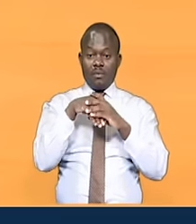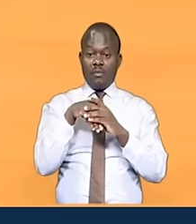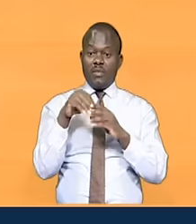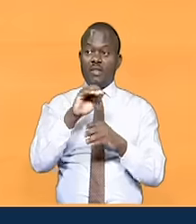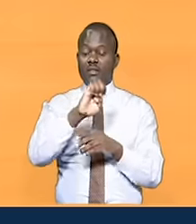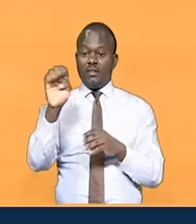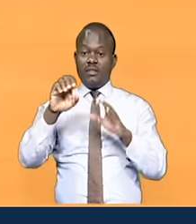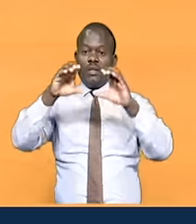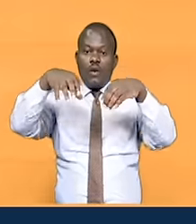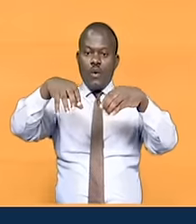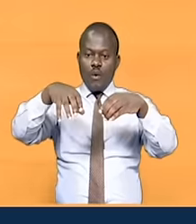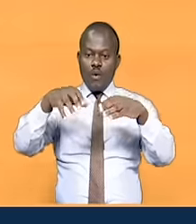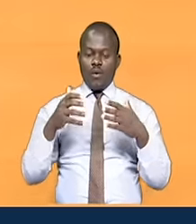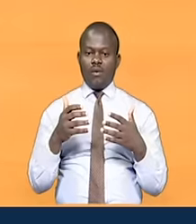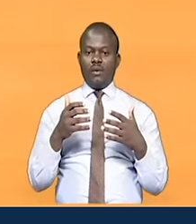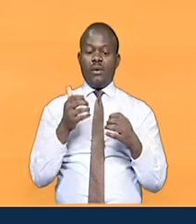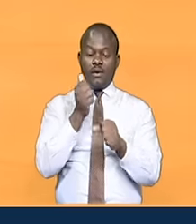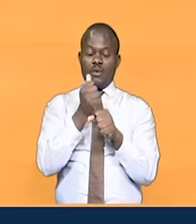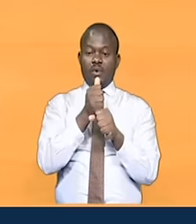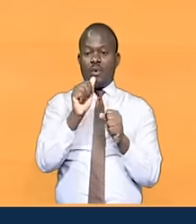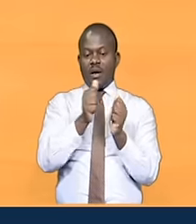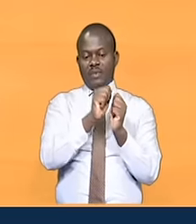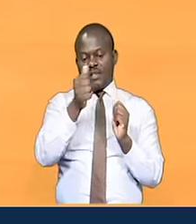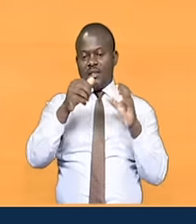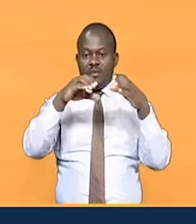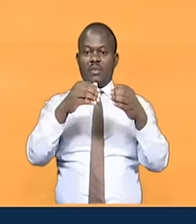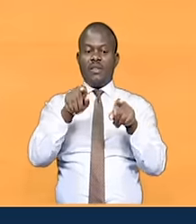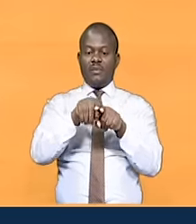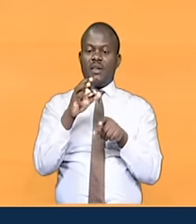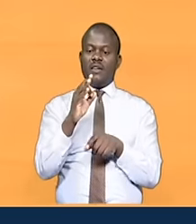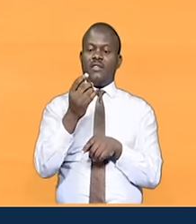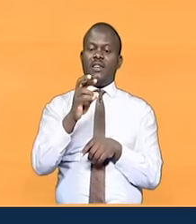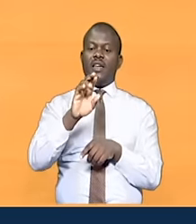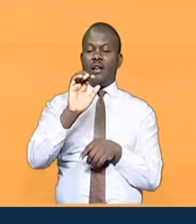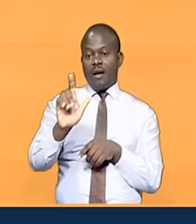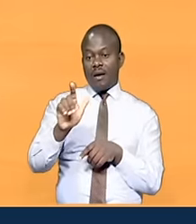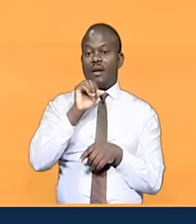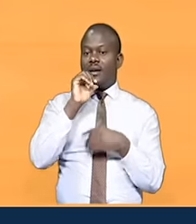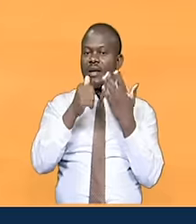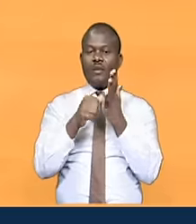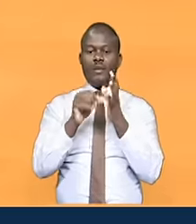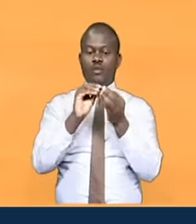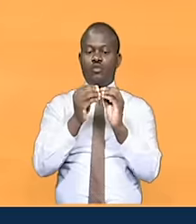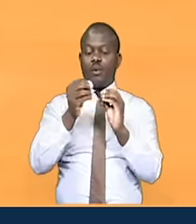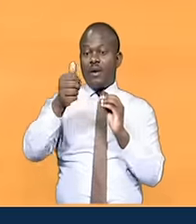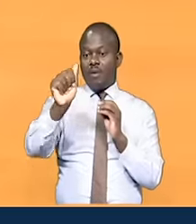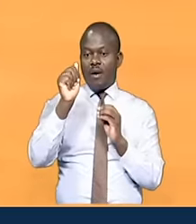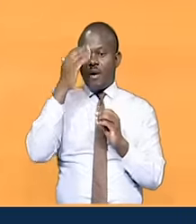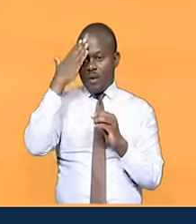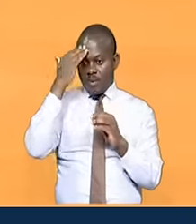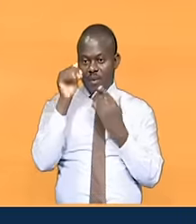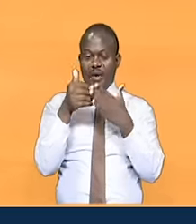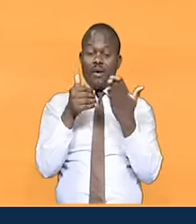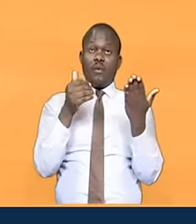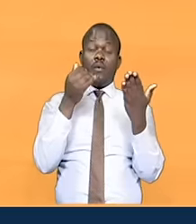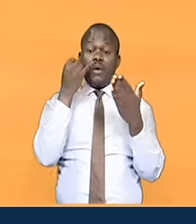burasirazuba bwa Congo, bikorwa n'indi mitwe imeze nka FDLR. Ntabwo ari ikibazo cy'umubare wabo, kuko